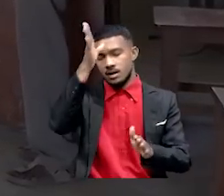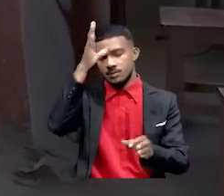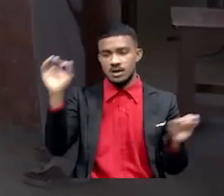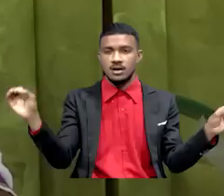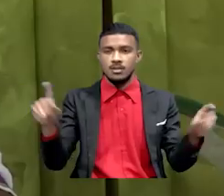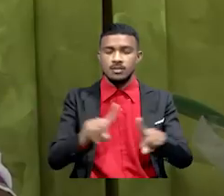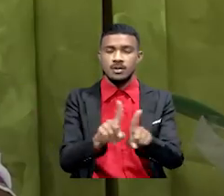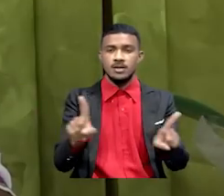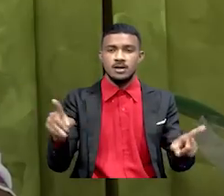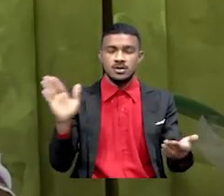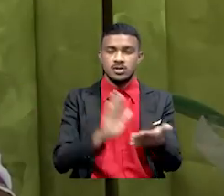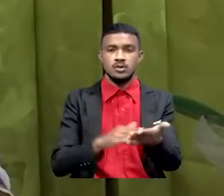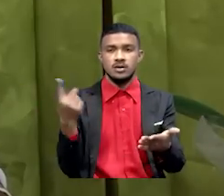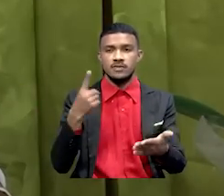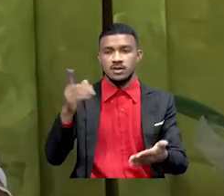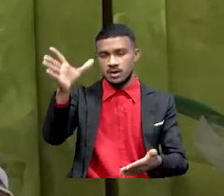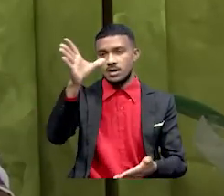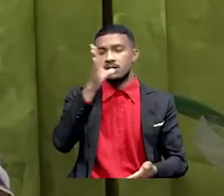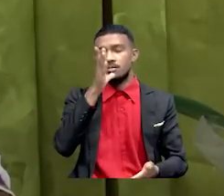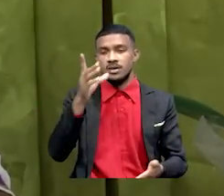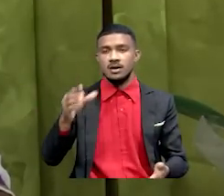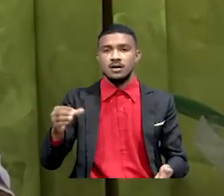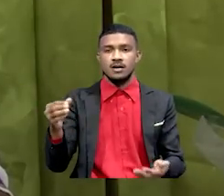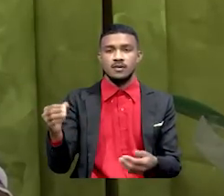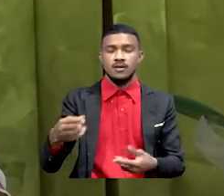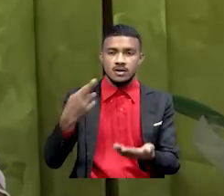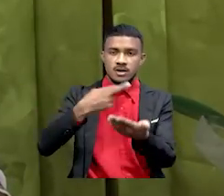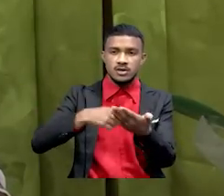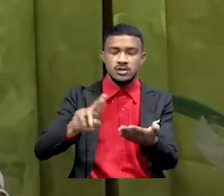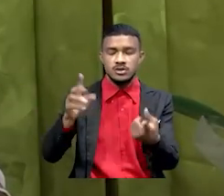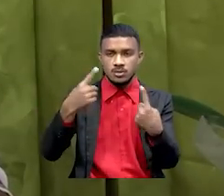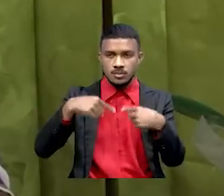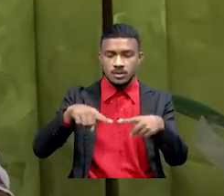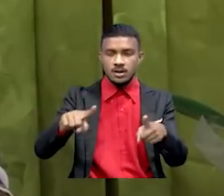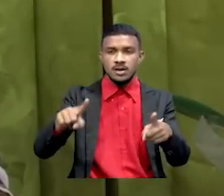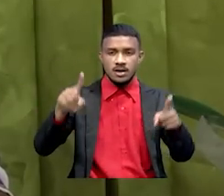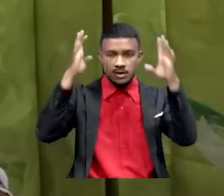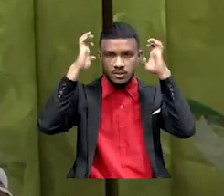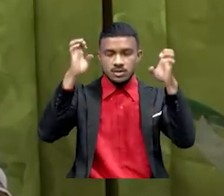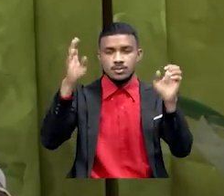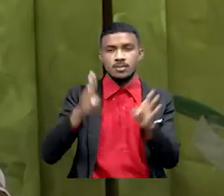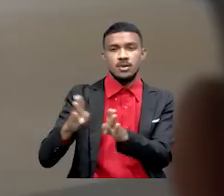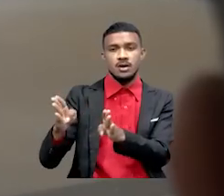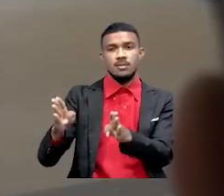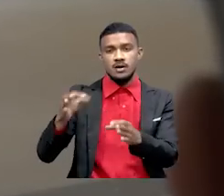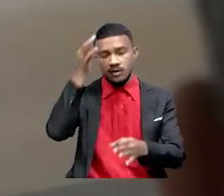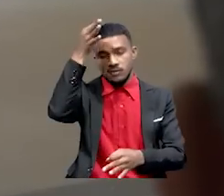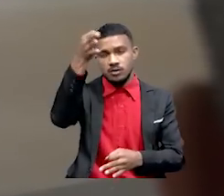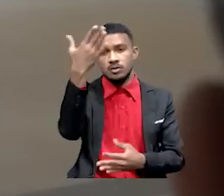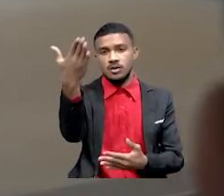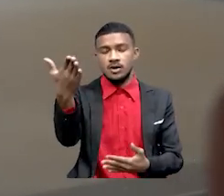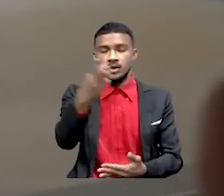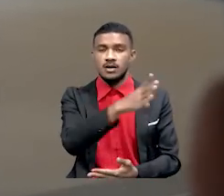puyu na paten ato aruka ba itukasa, prepara ba abam bai rua, ba ser na moris. Tambah ni amam